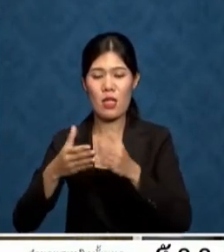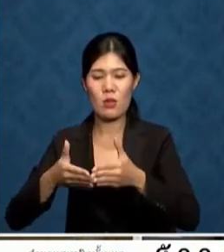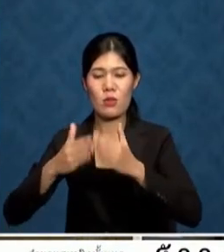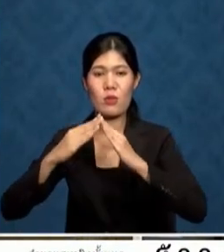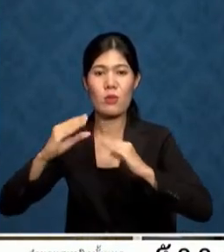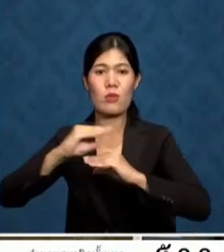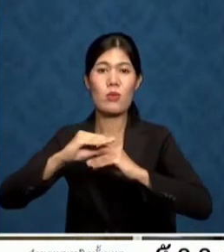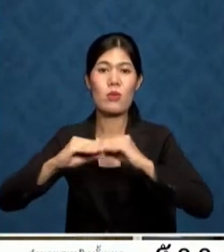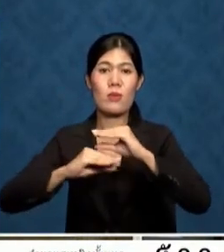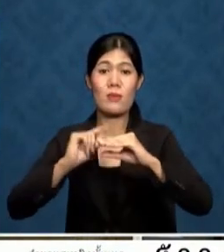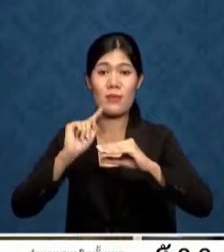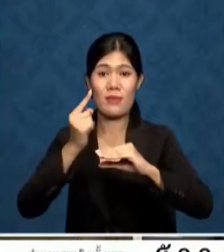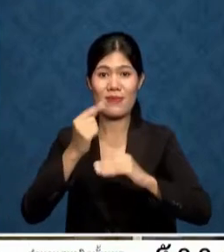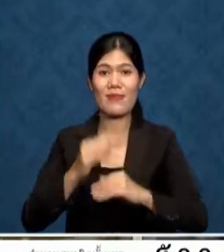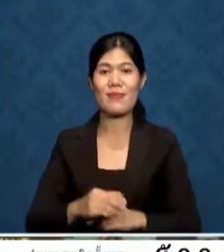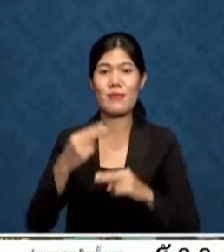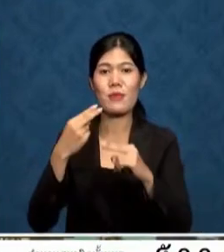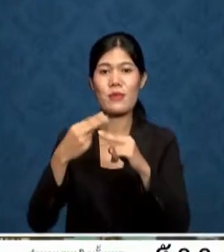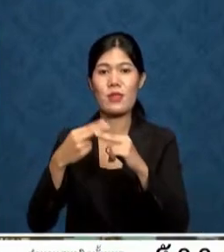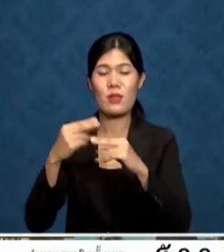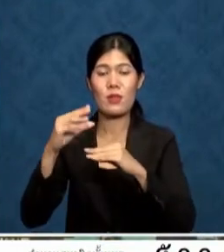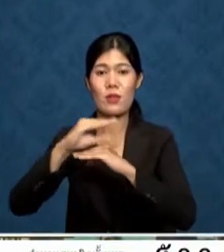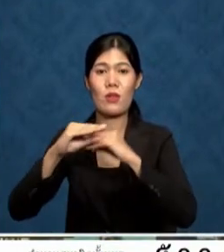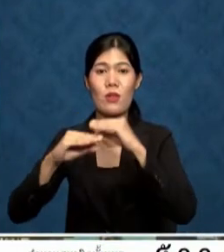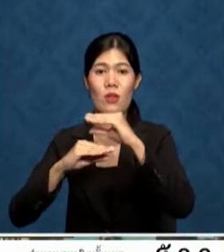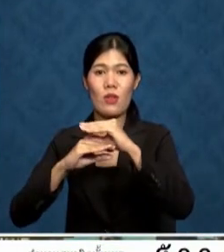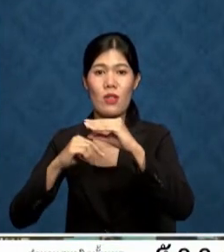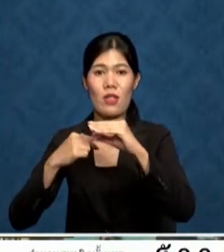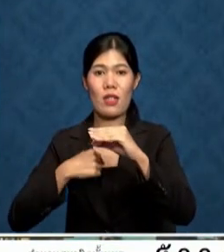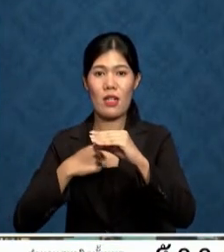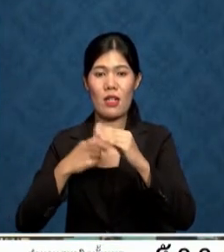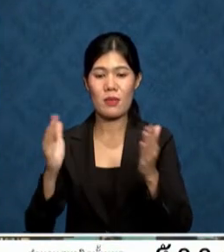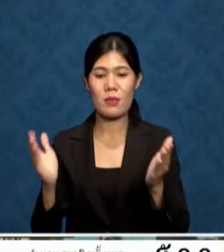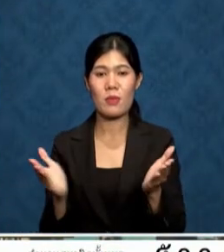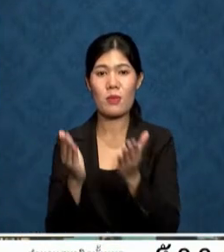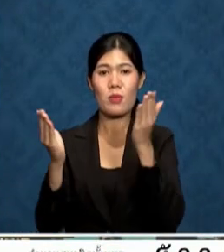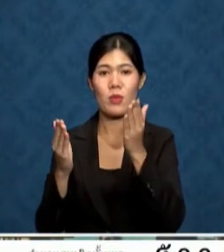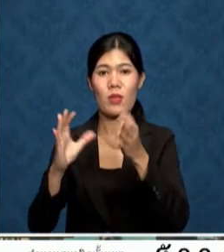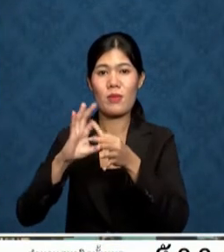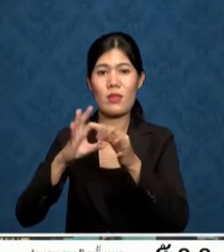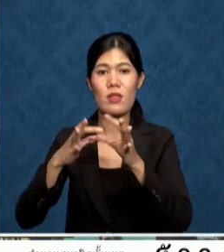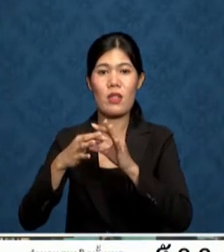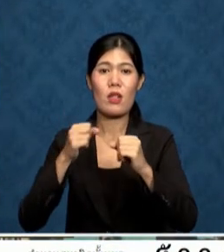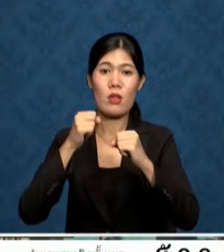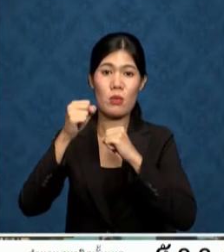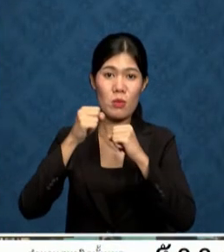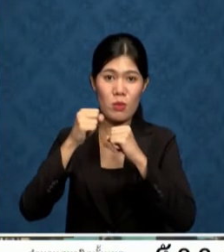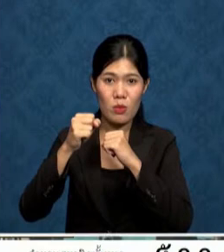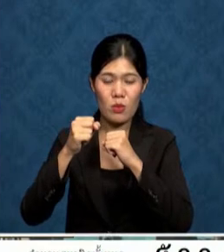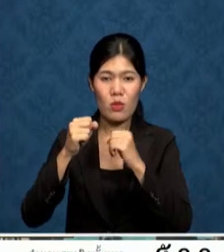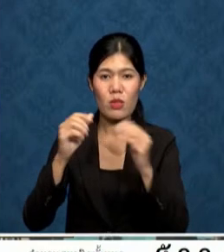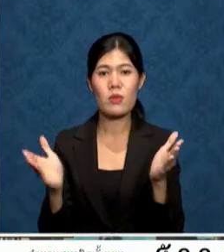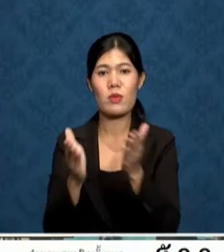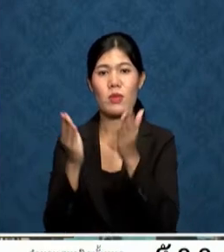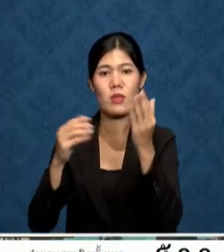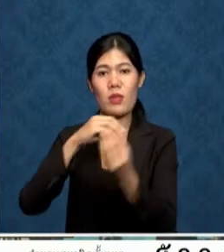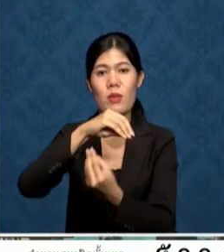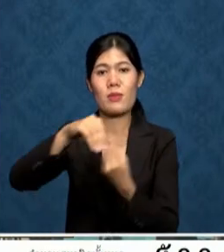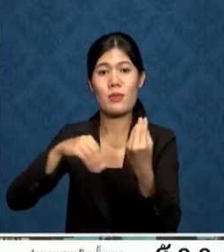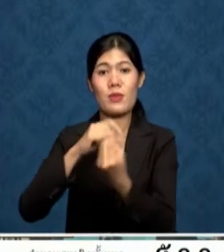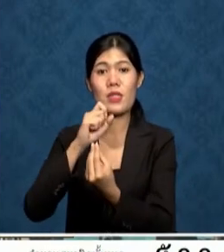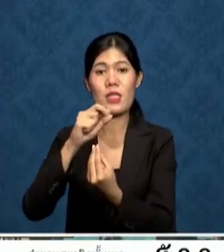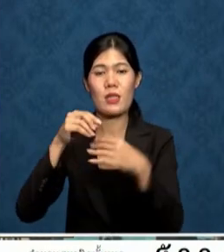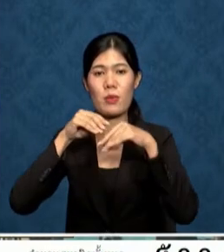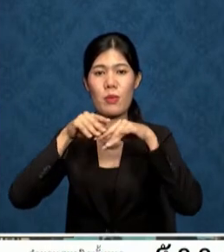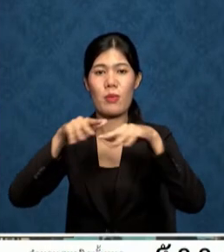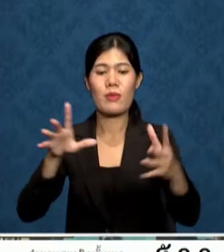ขึ้นมาชื่อโครงการว่าโครงการการยกระดับกีฬามวยเพื่อสร้างมูลค่าเศรษฐกิจและเผย